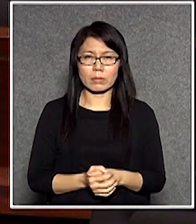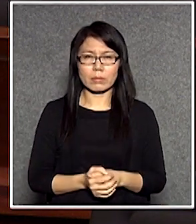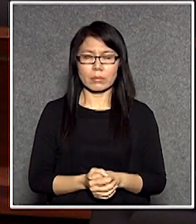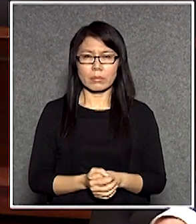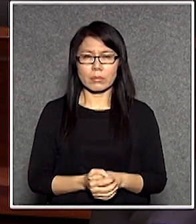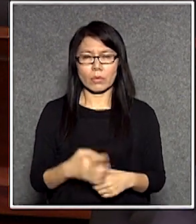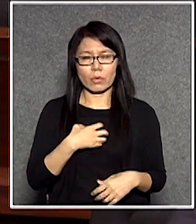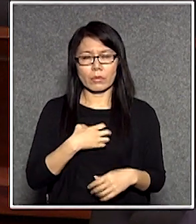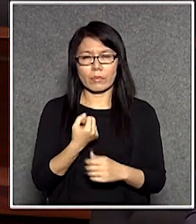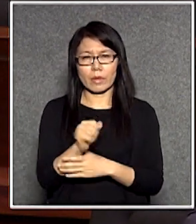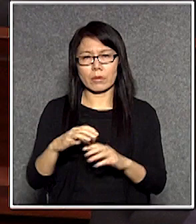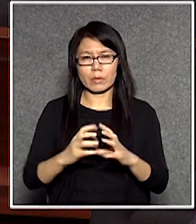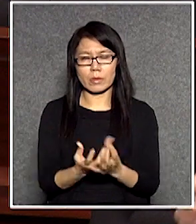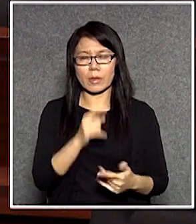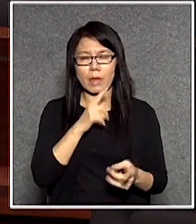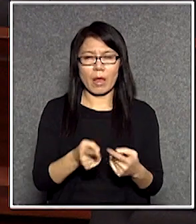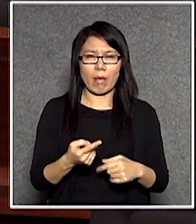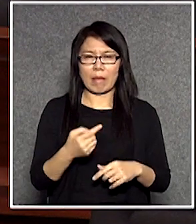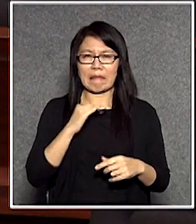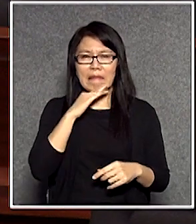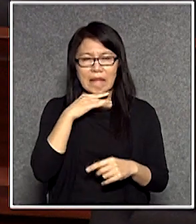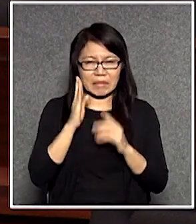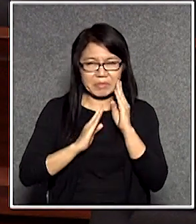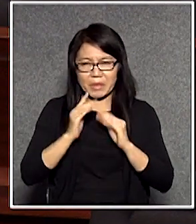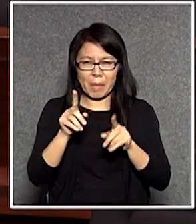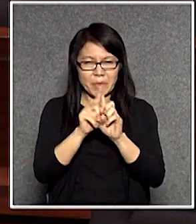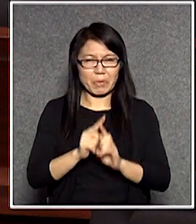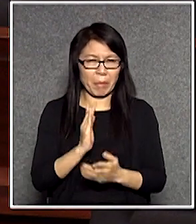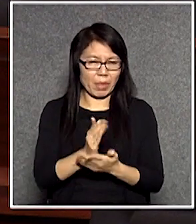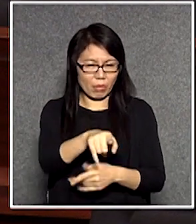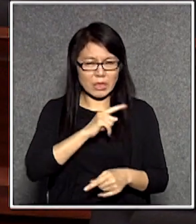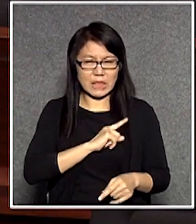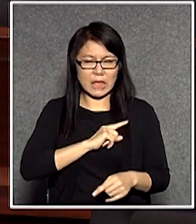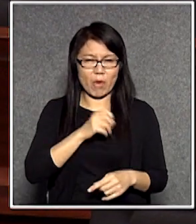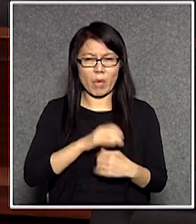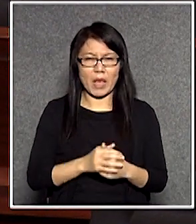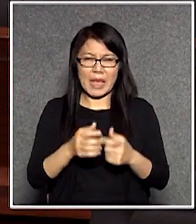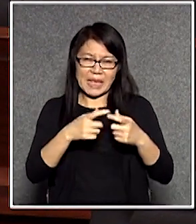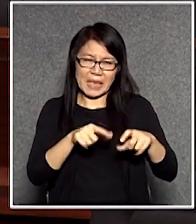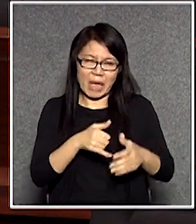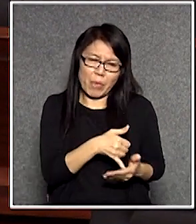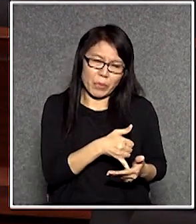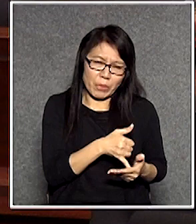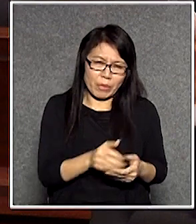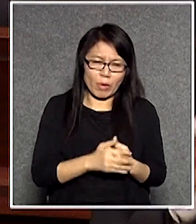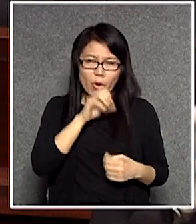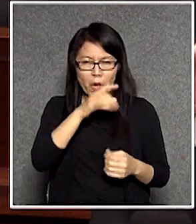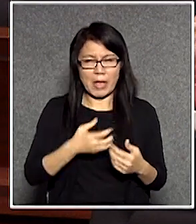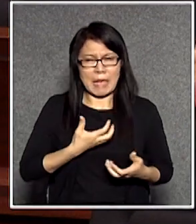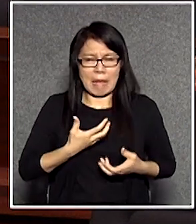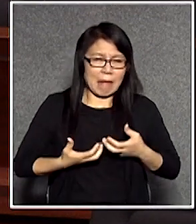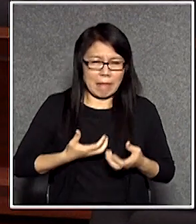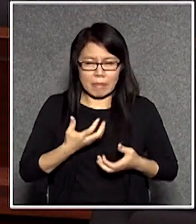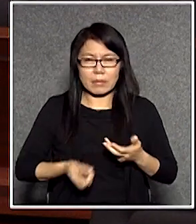我認為反對派是偽善和相同標準的，經常說自己站在雞蛋一方面，哇，那時就很興高采烈，